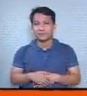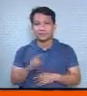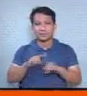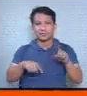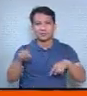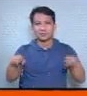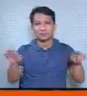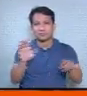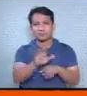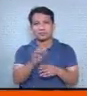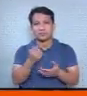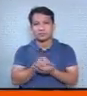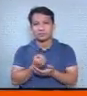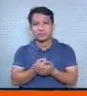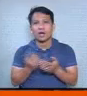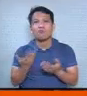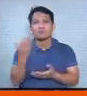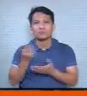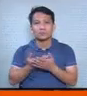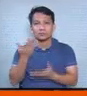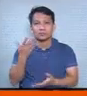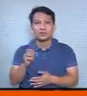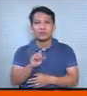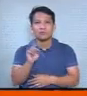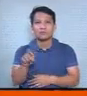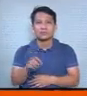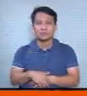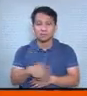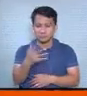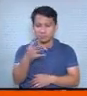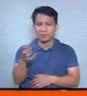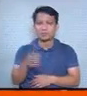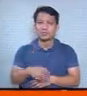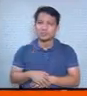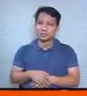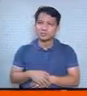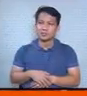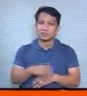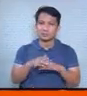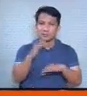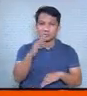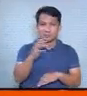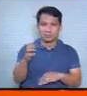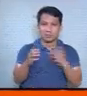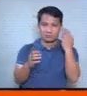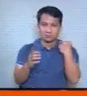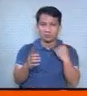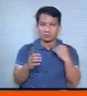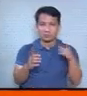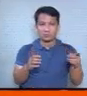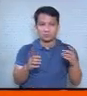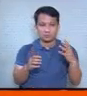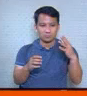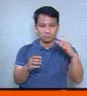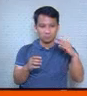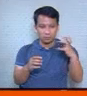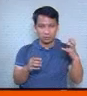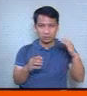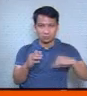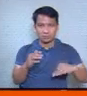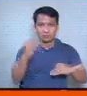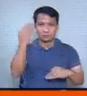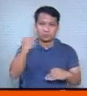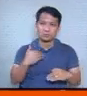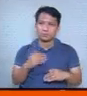sir. Magkano pinakamataas? 500. Kulang pa rin. 400 po yung pinakamababa.